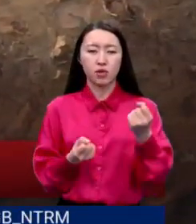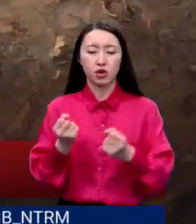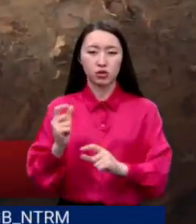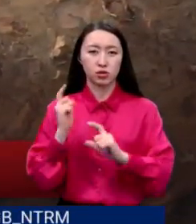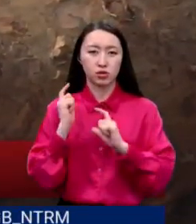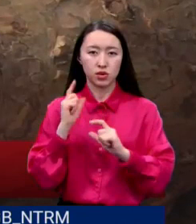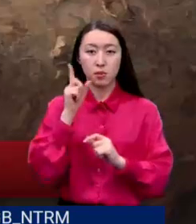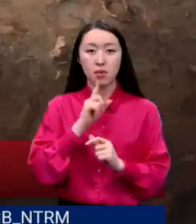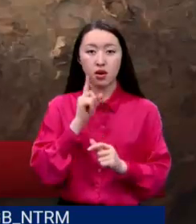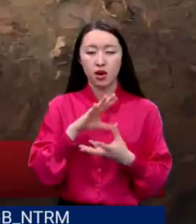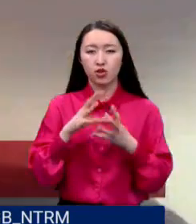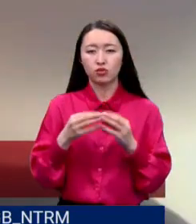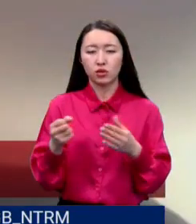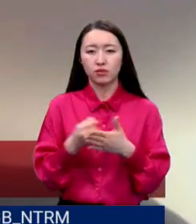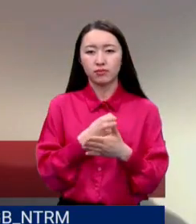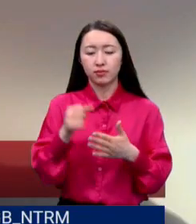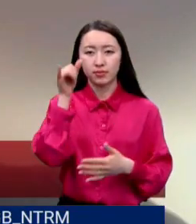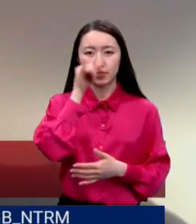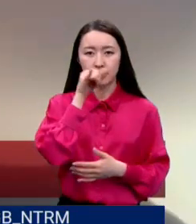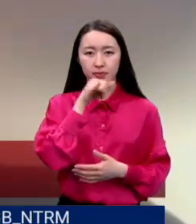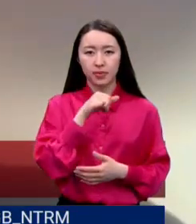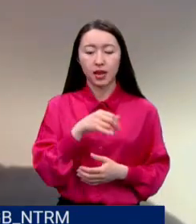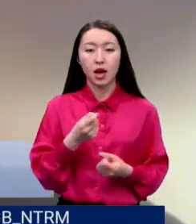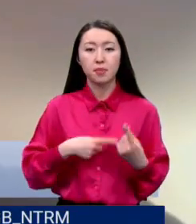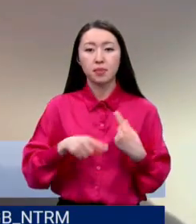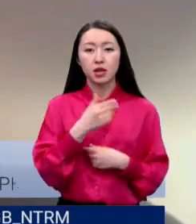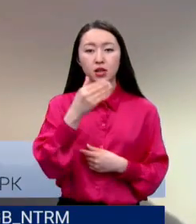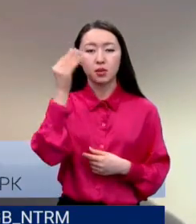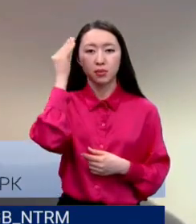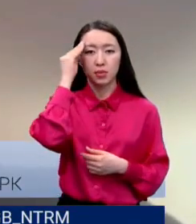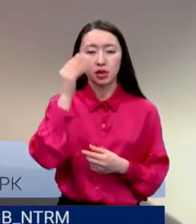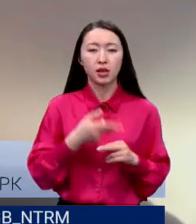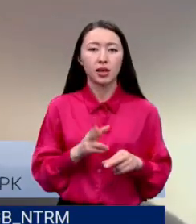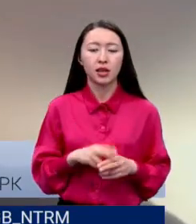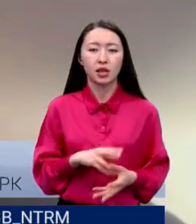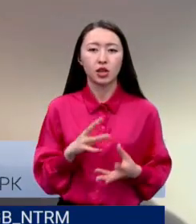Пока безрезультатно. Субъективное мое, как бизнесмена, мнение, это идет просто-напросто